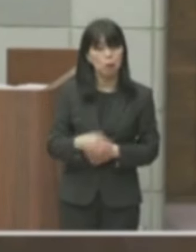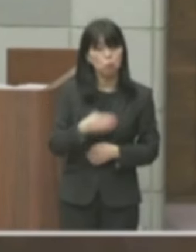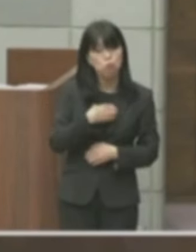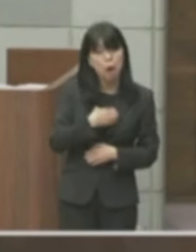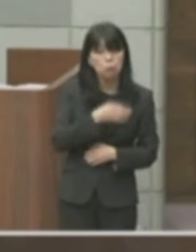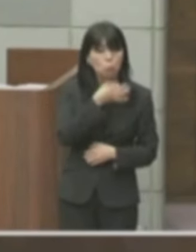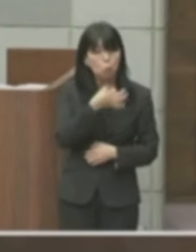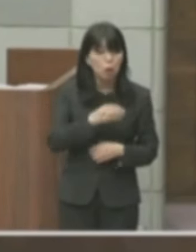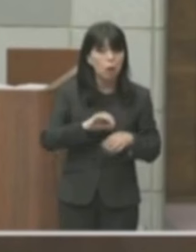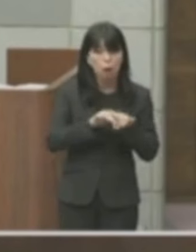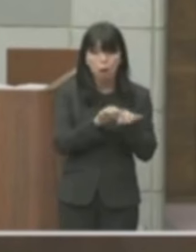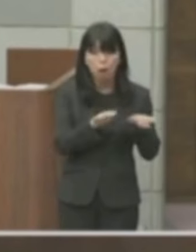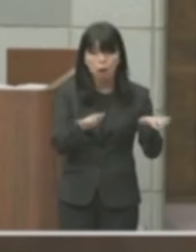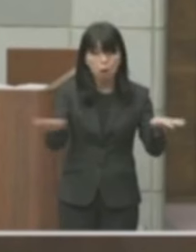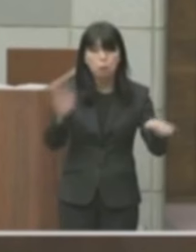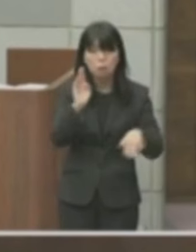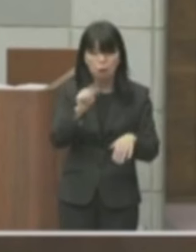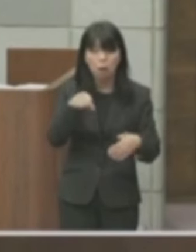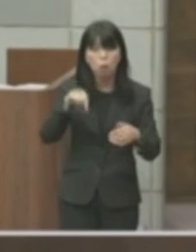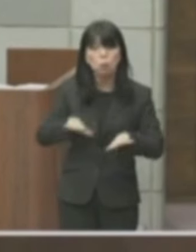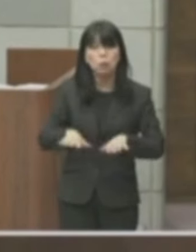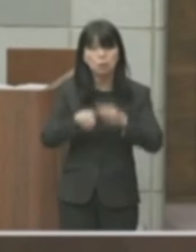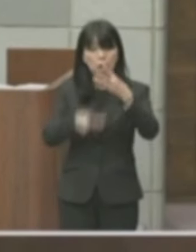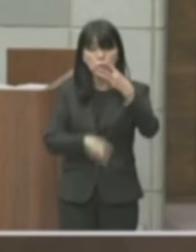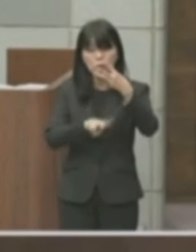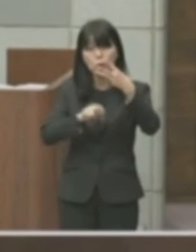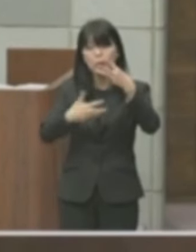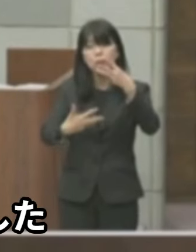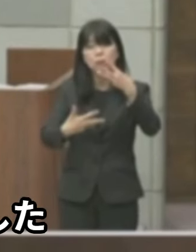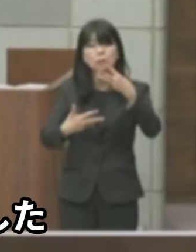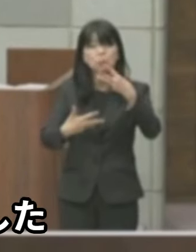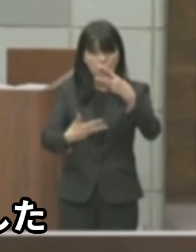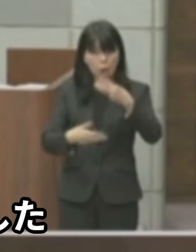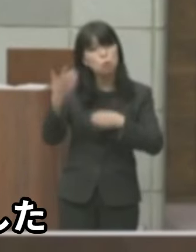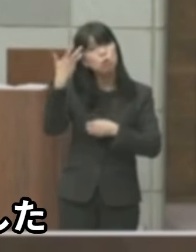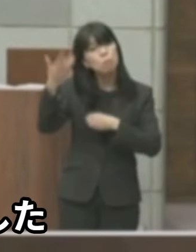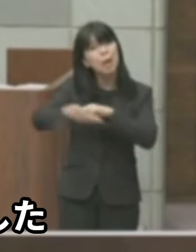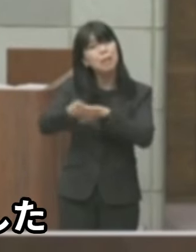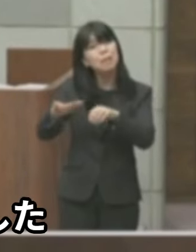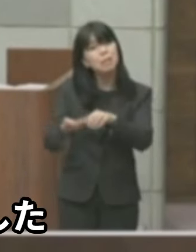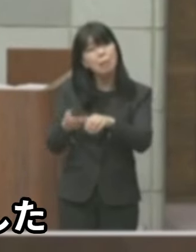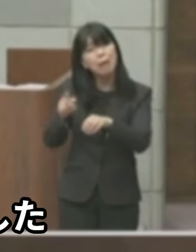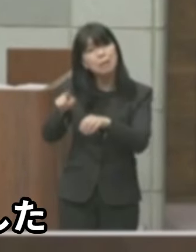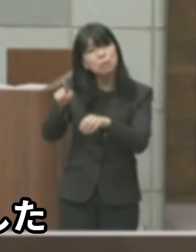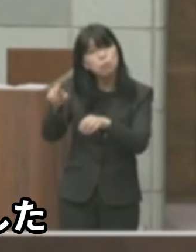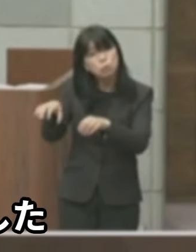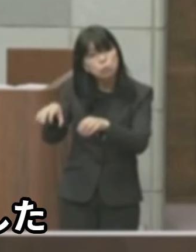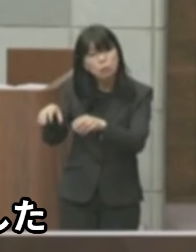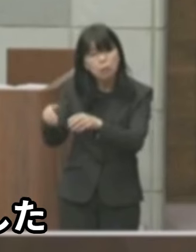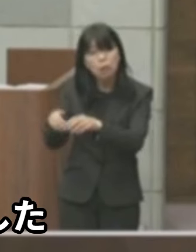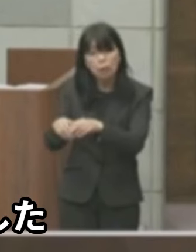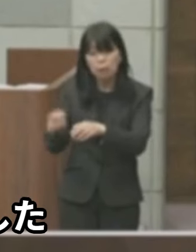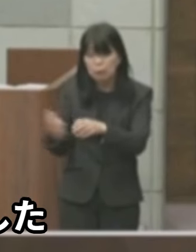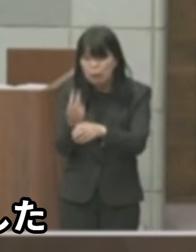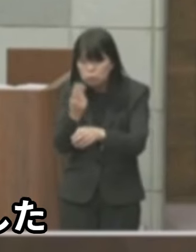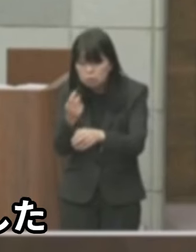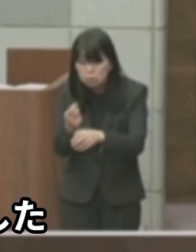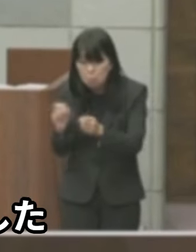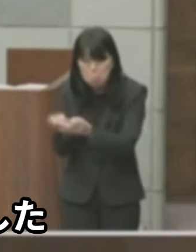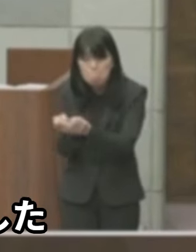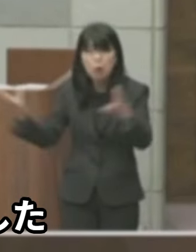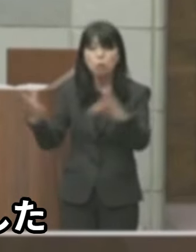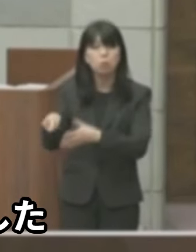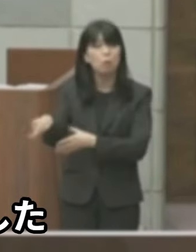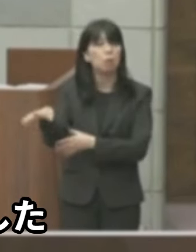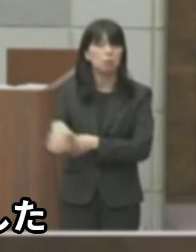声が広がる中、本年3月28日には夢洲一区で発生する可燃性ガスによる爆発